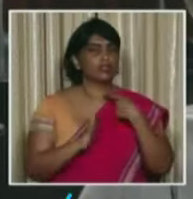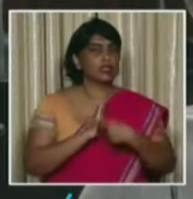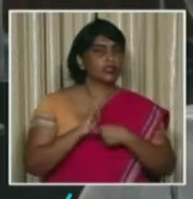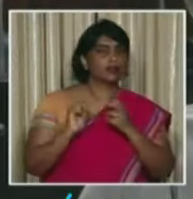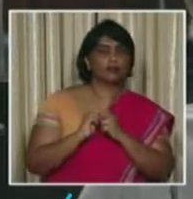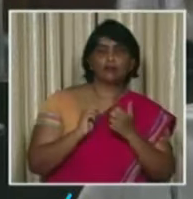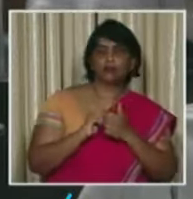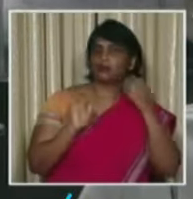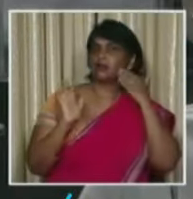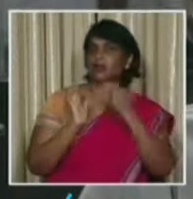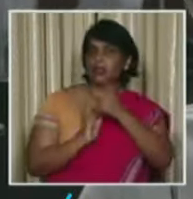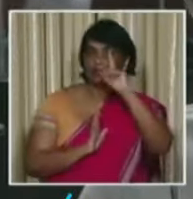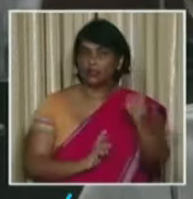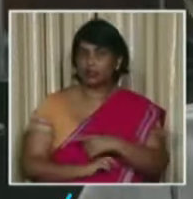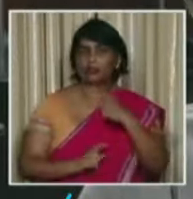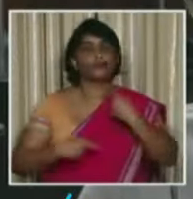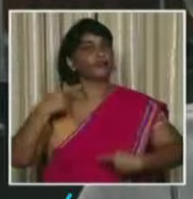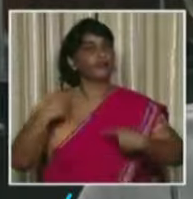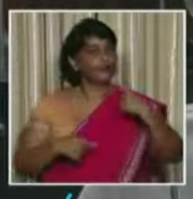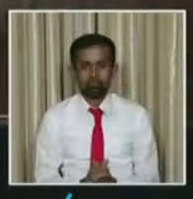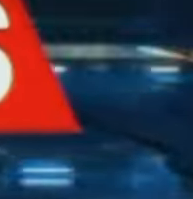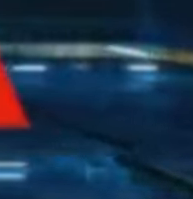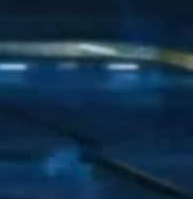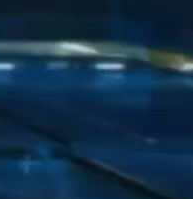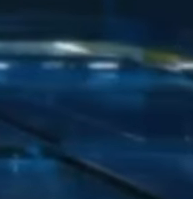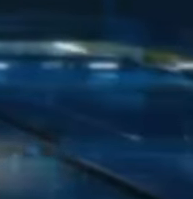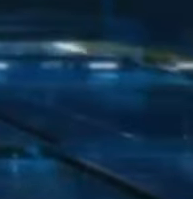Akari Pilibanda, Egdino Yuade Kalitukilapi, Ojana Karne.